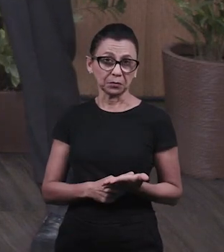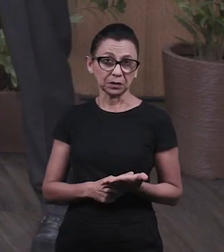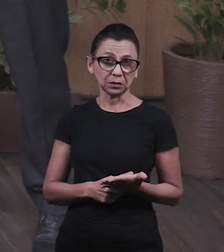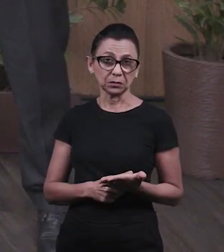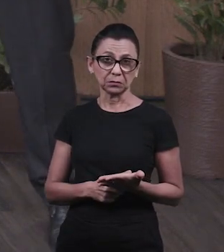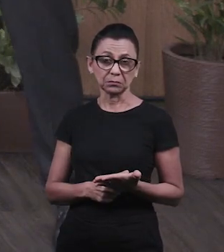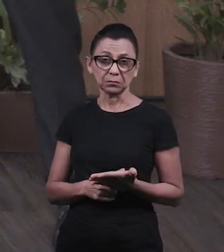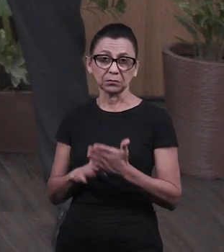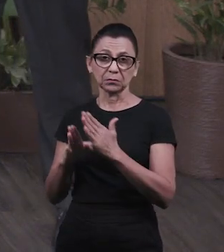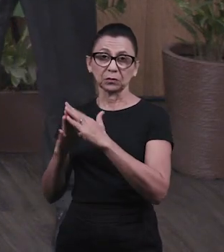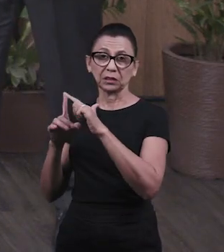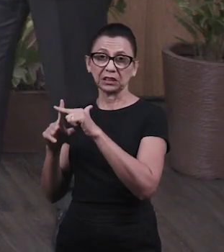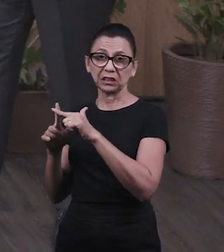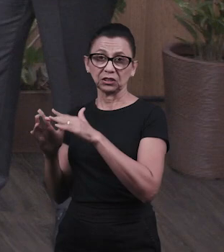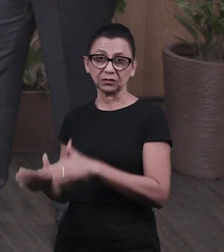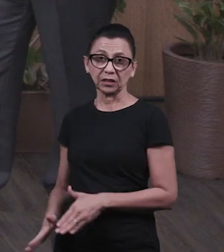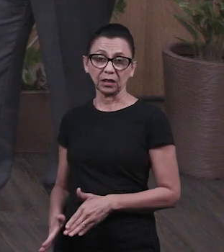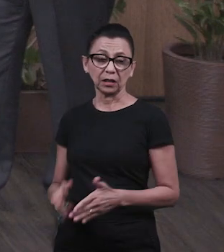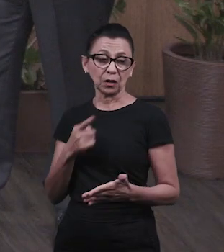Господь Иисус говорит: